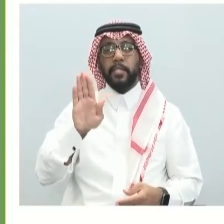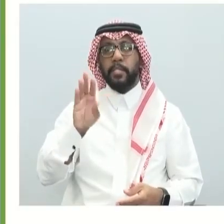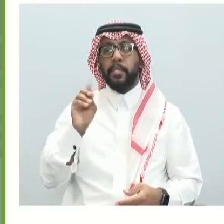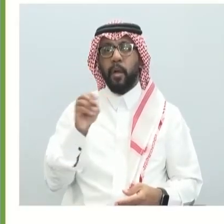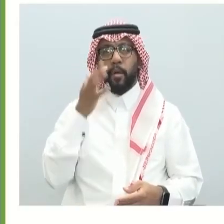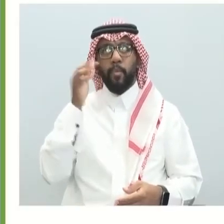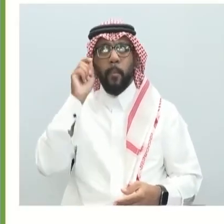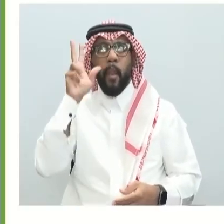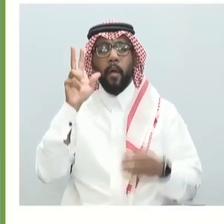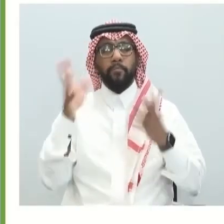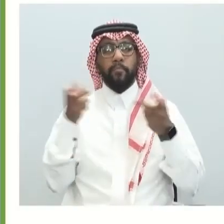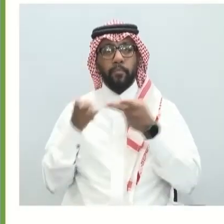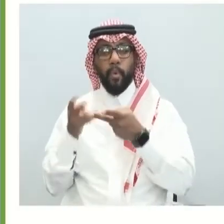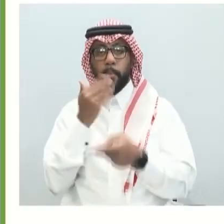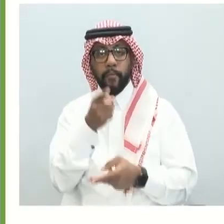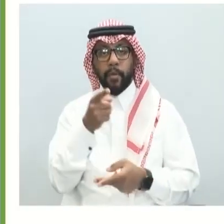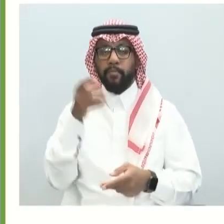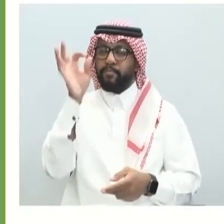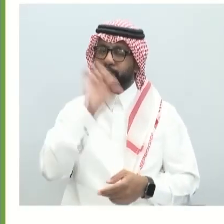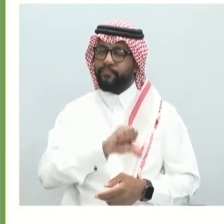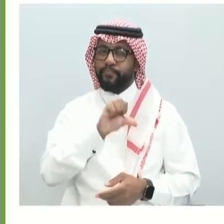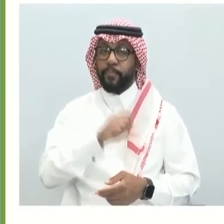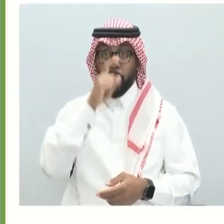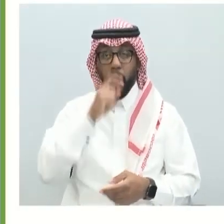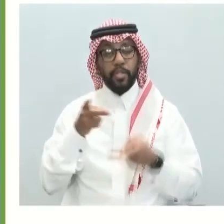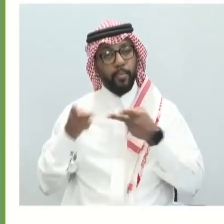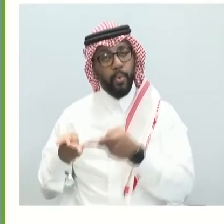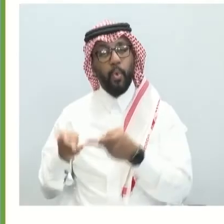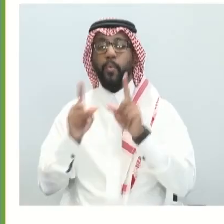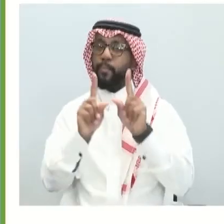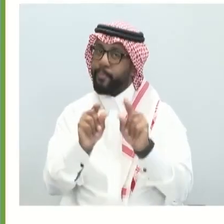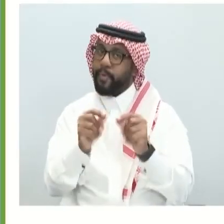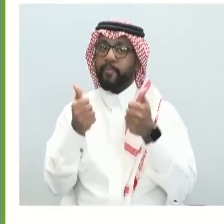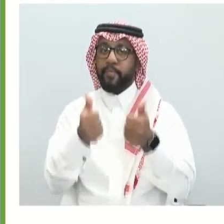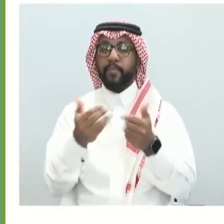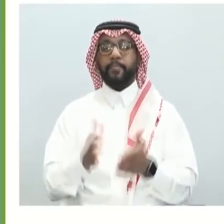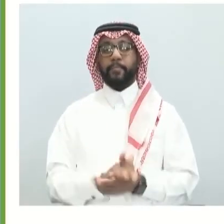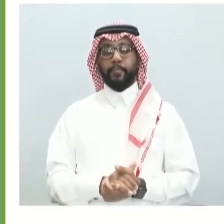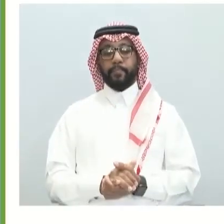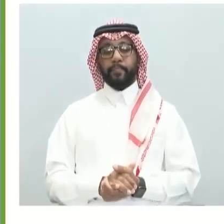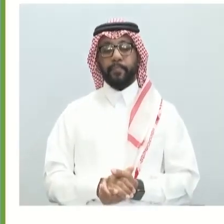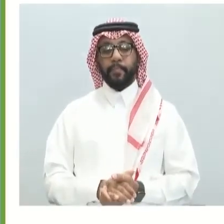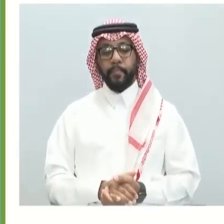اذا بامكان تدون اجابتك الان من الذاكره داخل الجدول